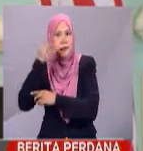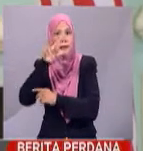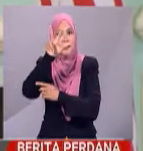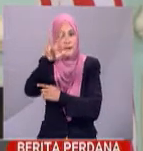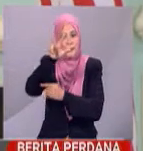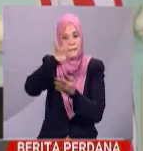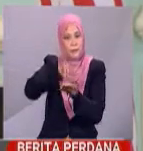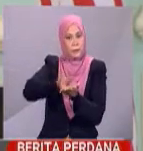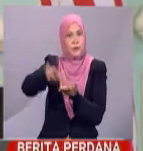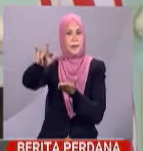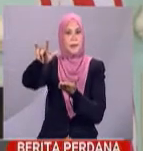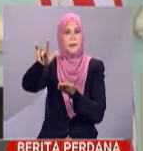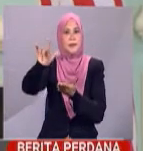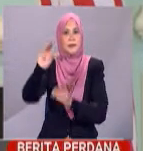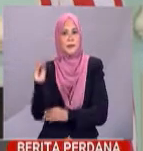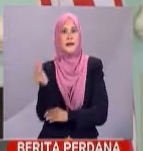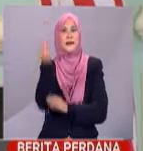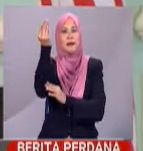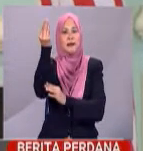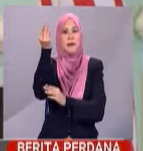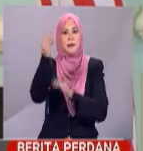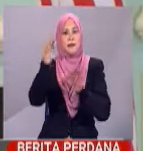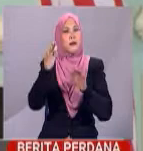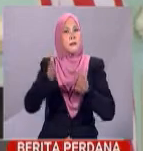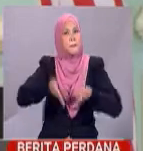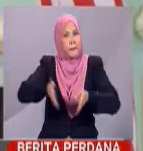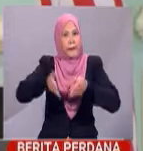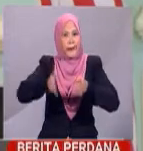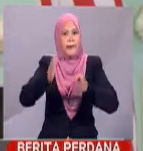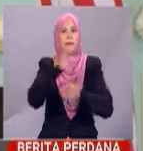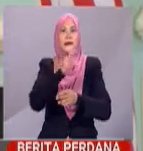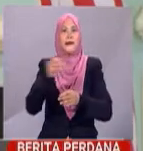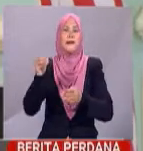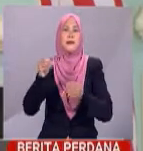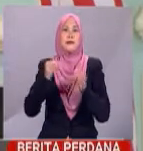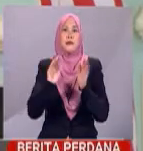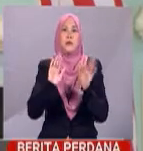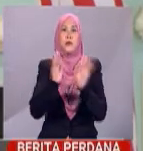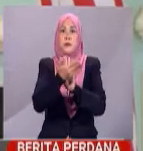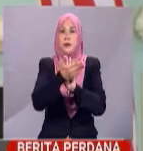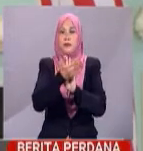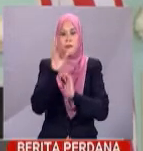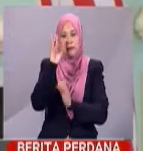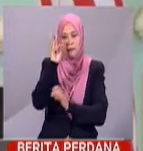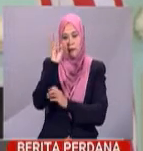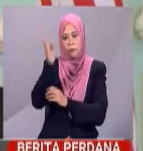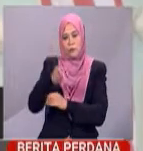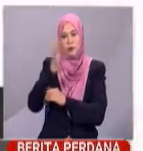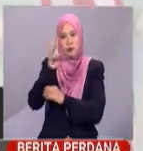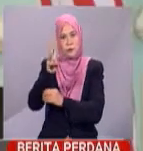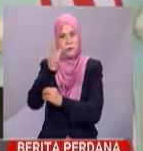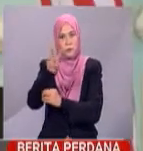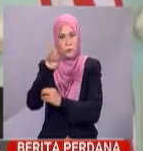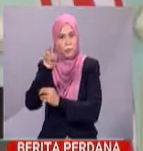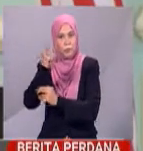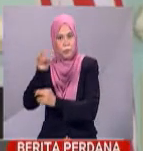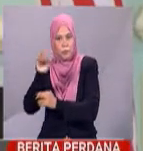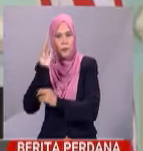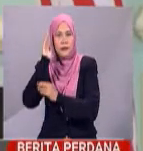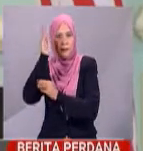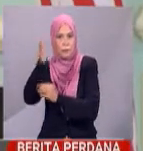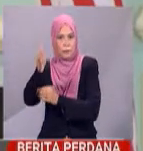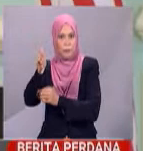penerbangan ke Jakarta, Medan dan Surabaya. Dan pada 6 Jun 2020 akan